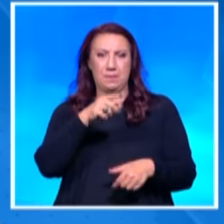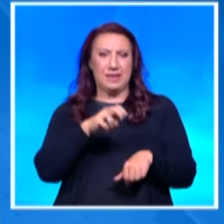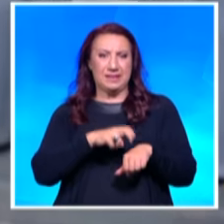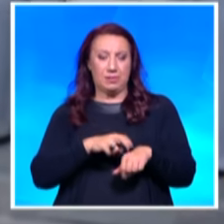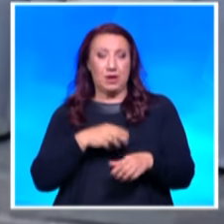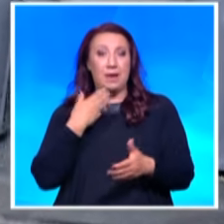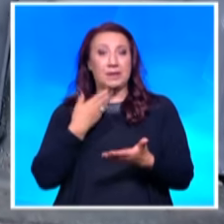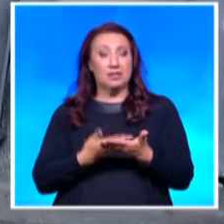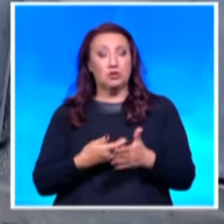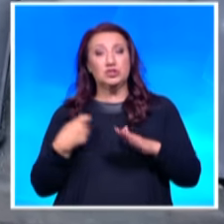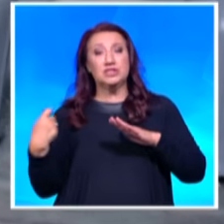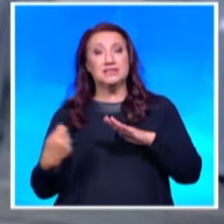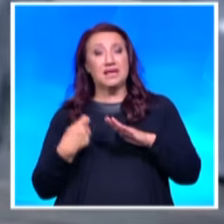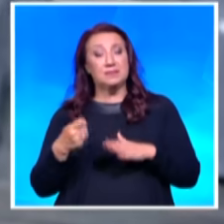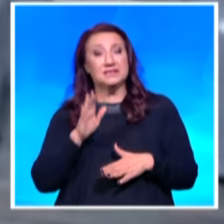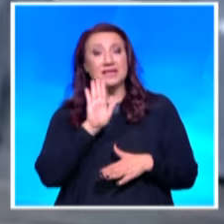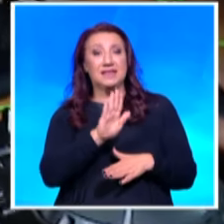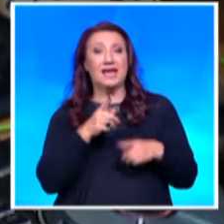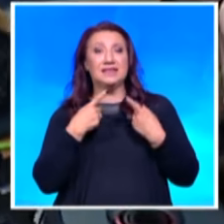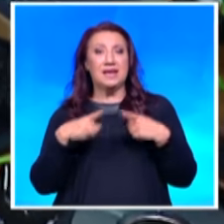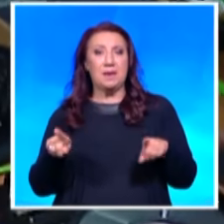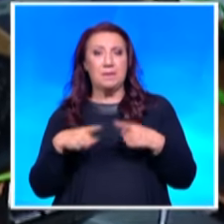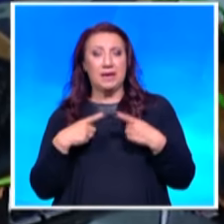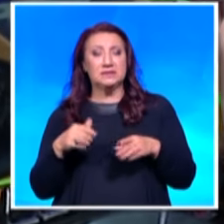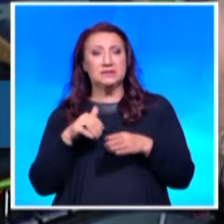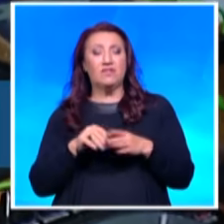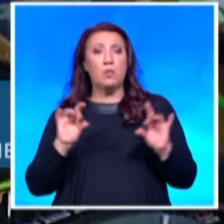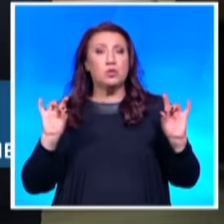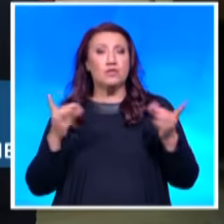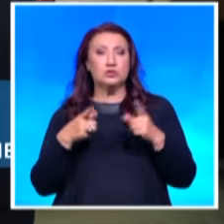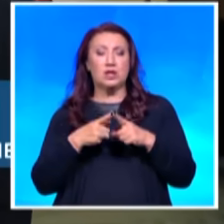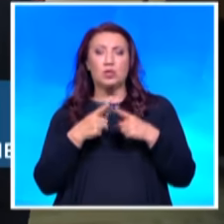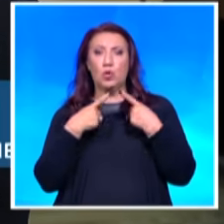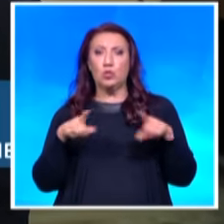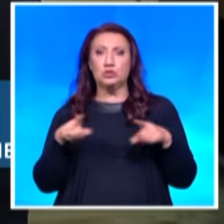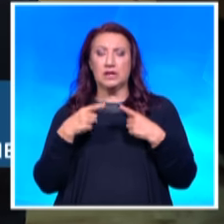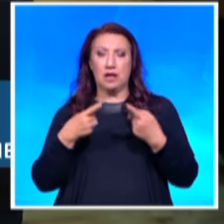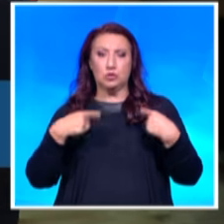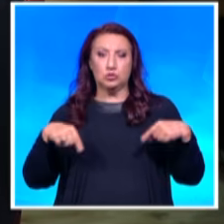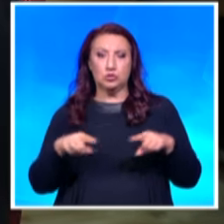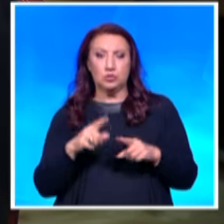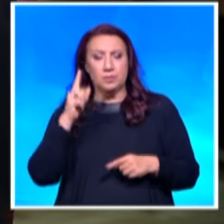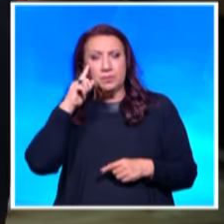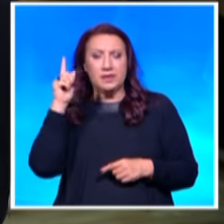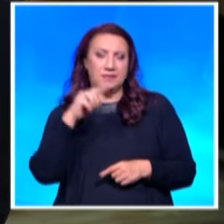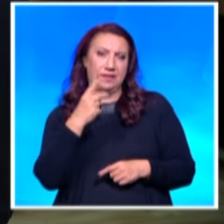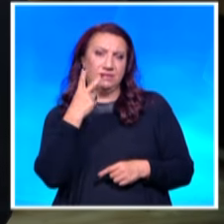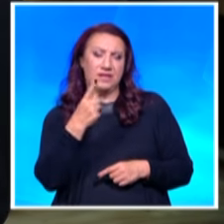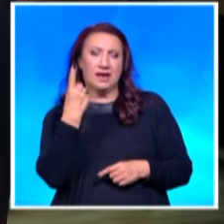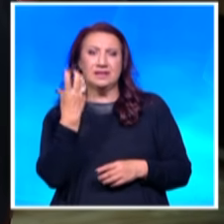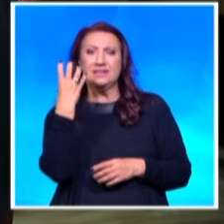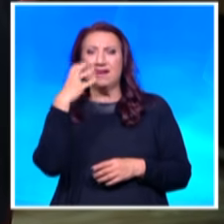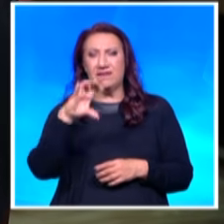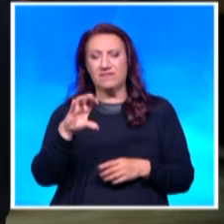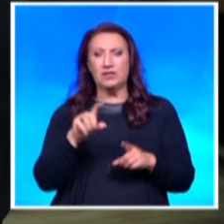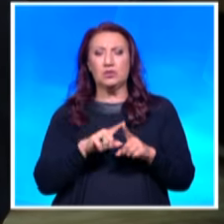предложи запис на нейни авторски песни или кавари в професионално музикално студио. Един ден ми попадна едно видеоклипче с това как Дебора